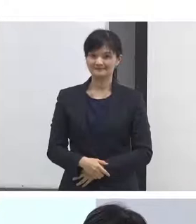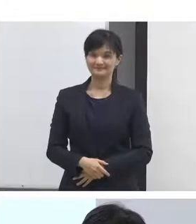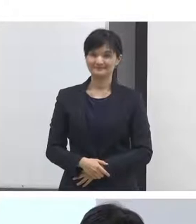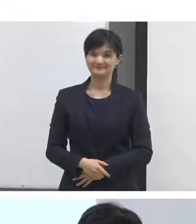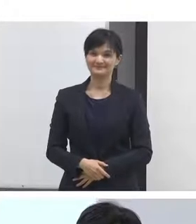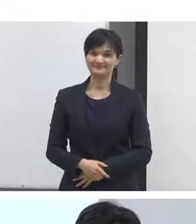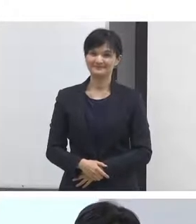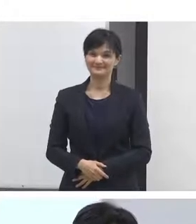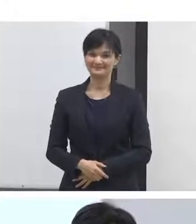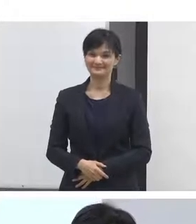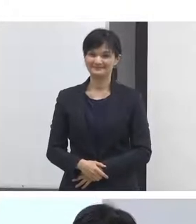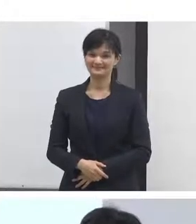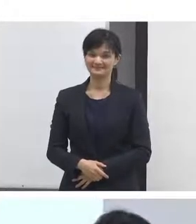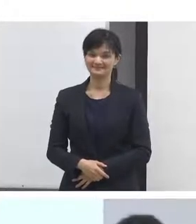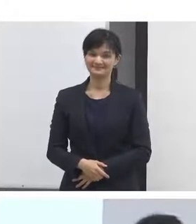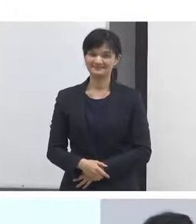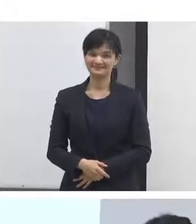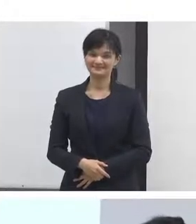人名， 不是 客体。